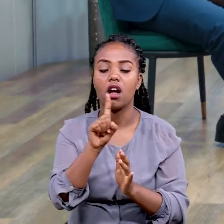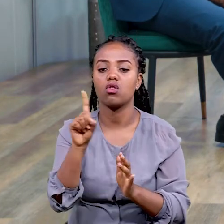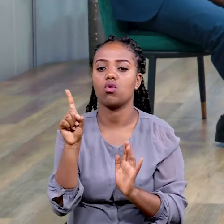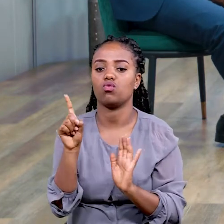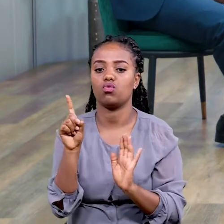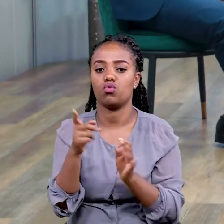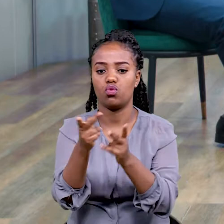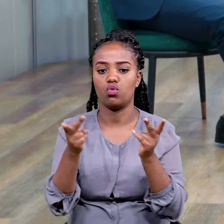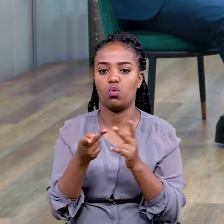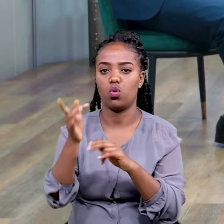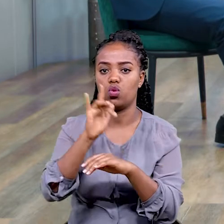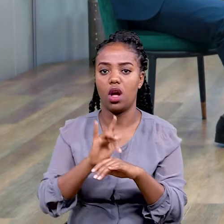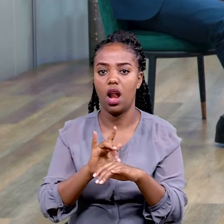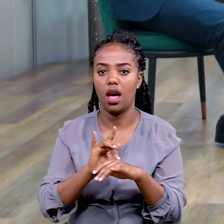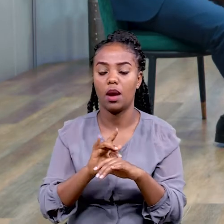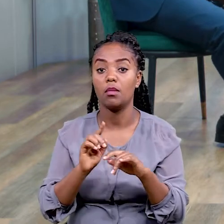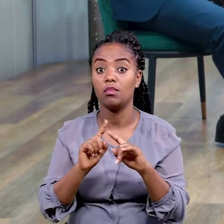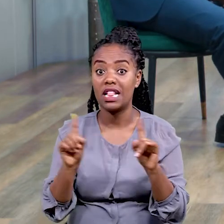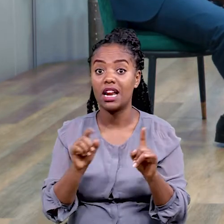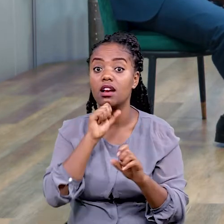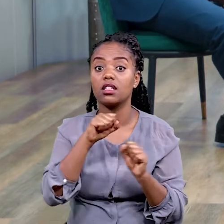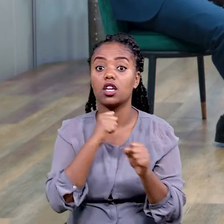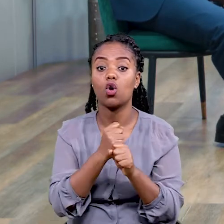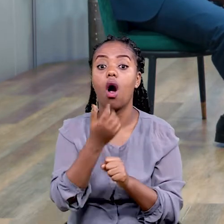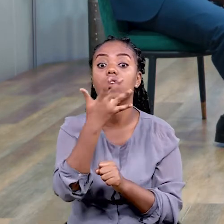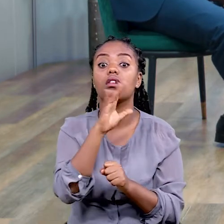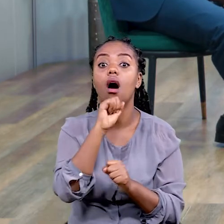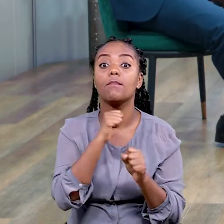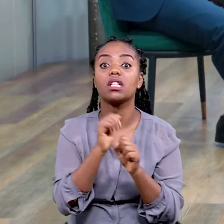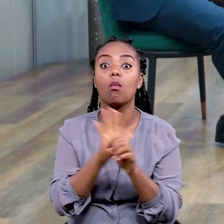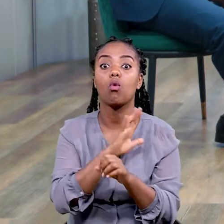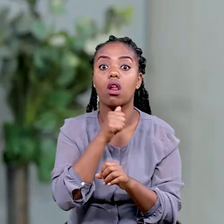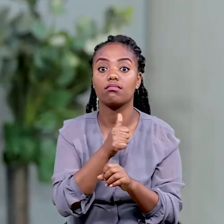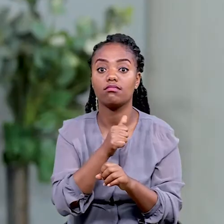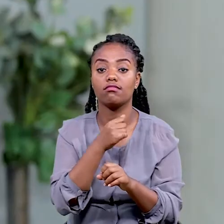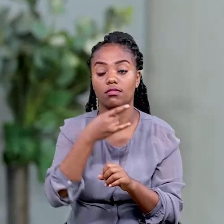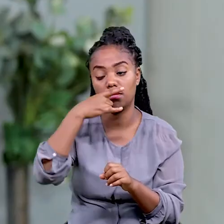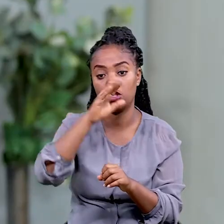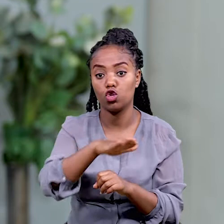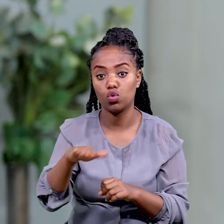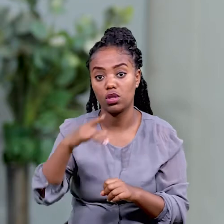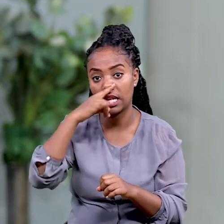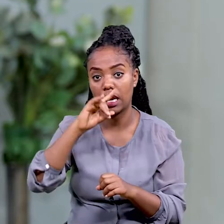እያንዳንዱ ቦታ ላይ በተለይ እድሜያቸው 15 ዓመት ያልሞላቸው ልጆች